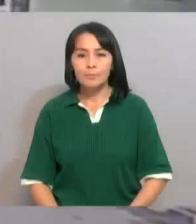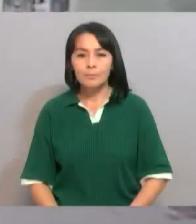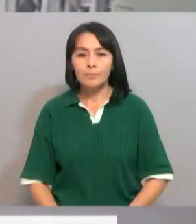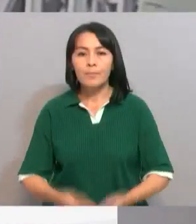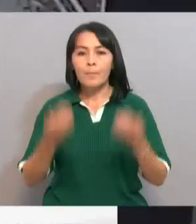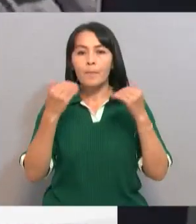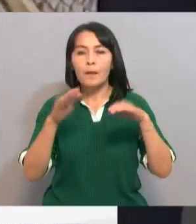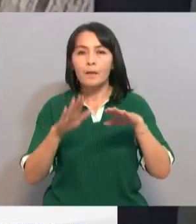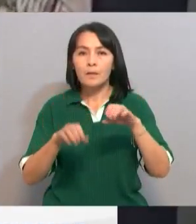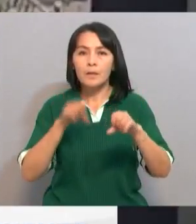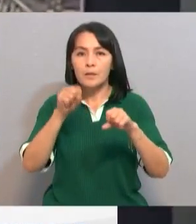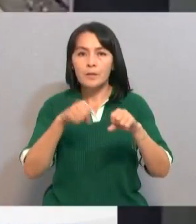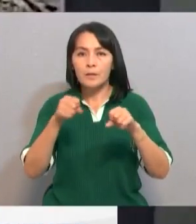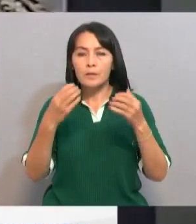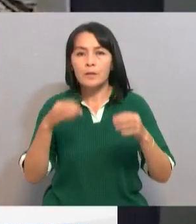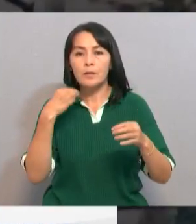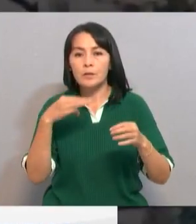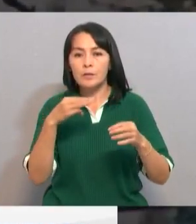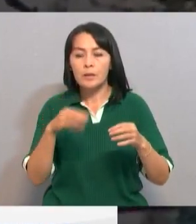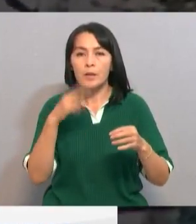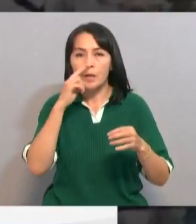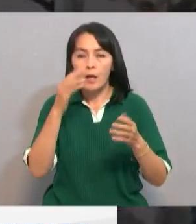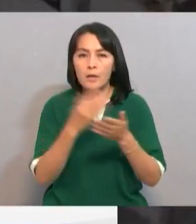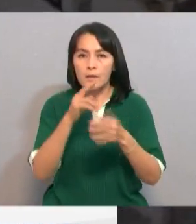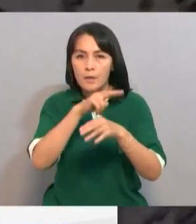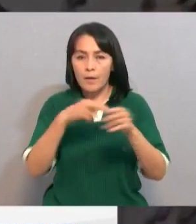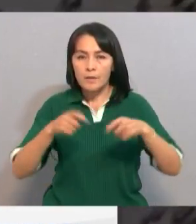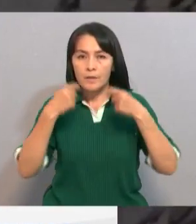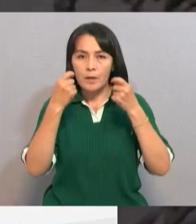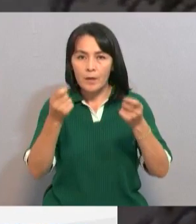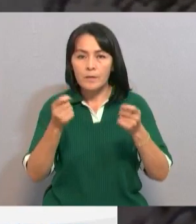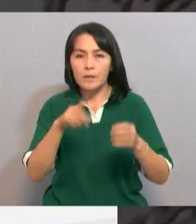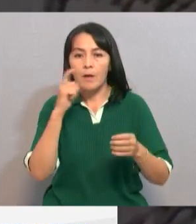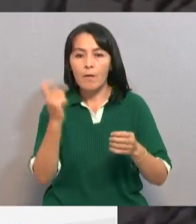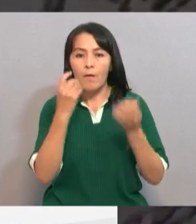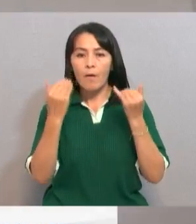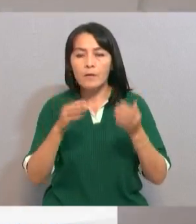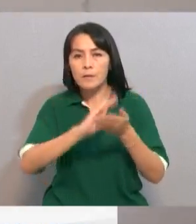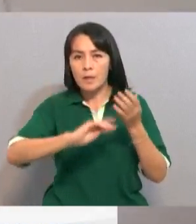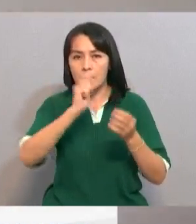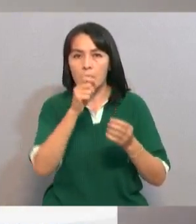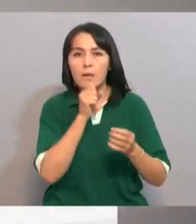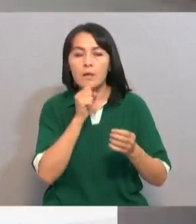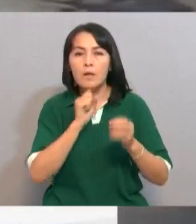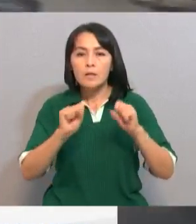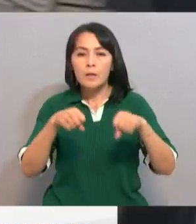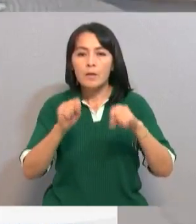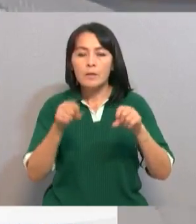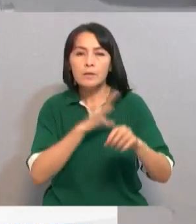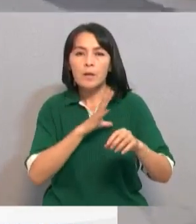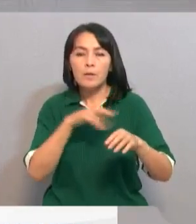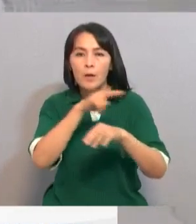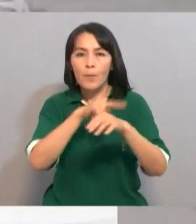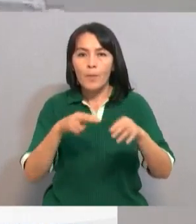три скутера сред бело дня угнали Туркестан в Шимкент полиция вернула транспортные средства владельцам заявление о краже мототранспорта поступили в